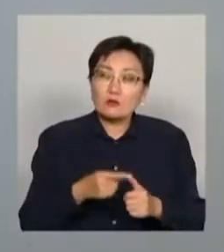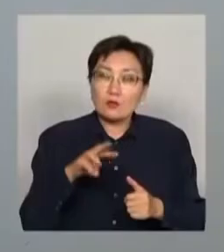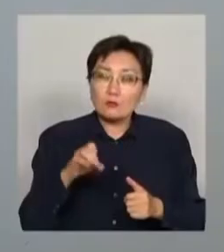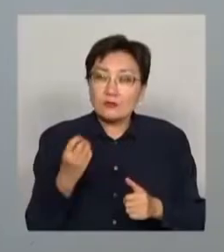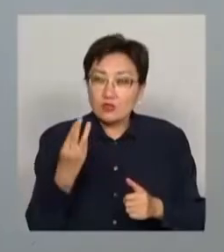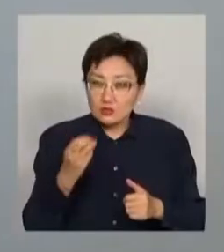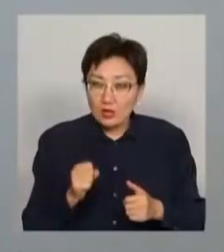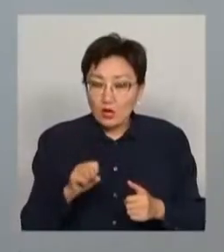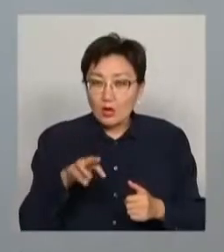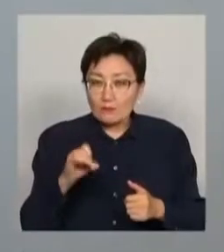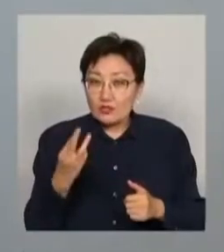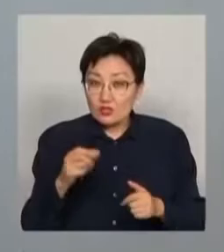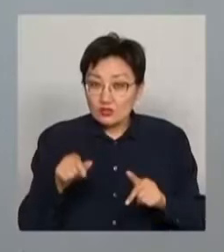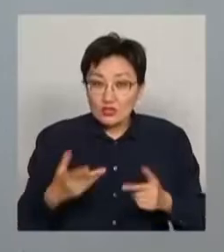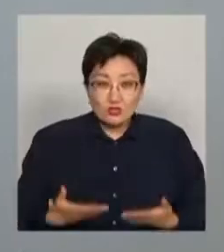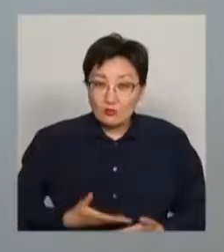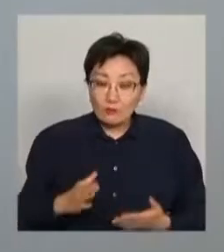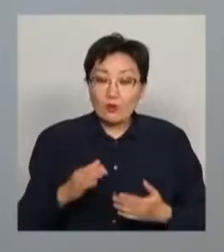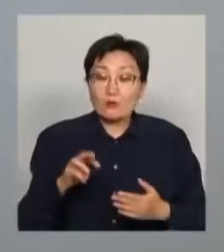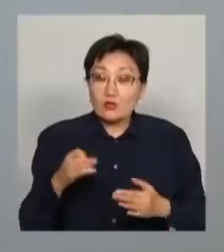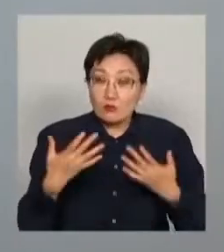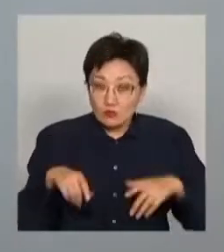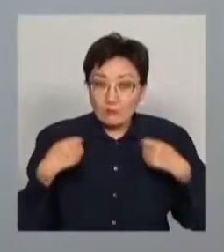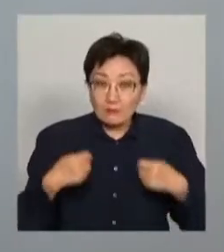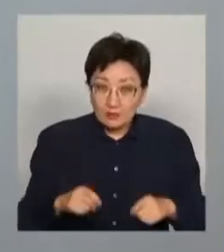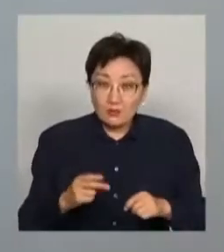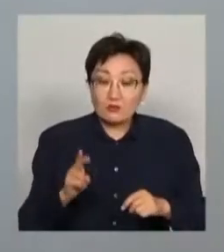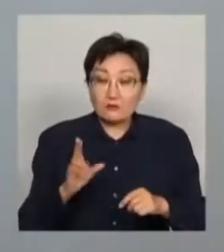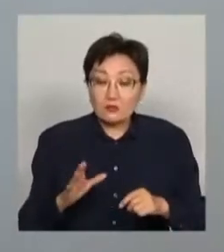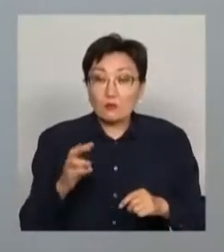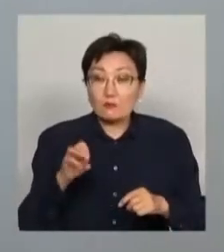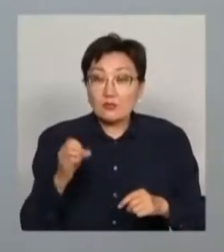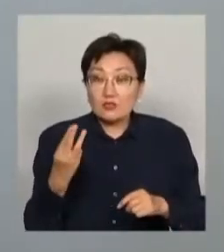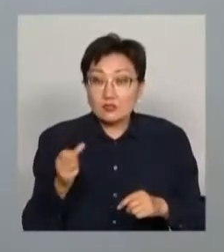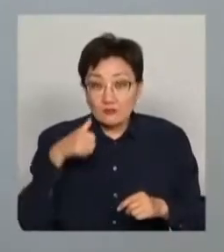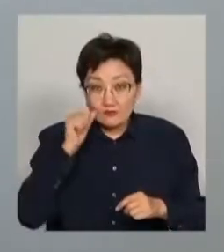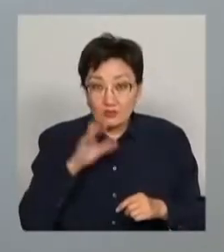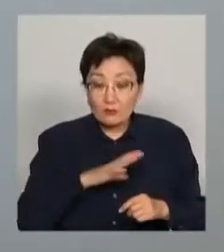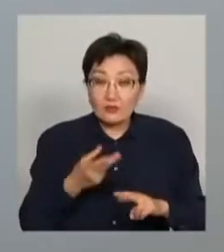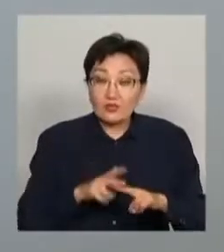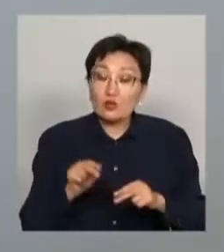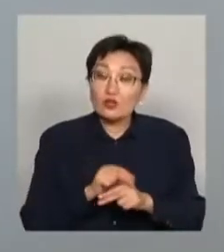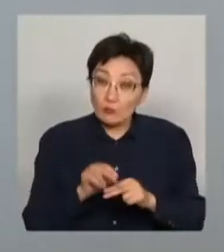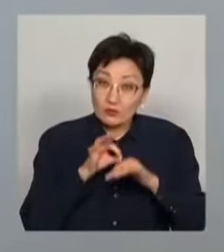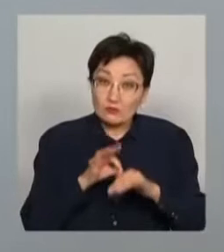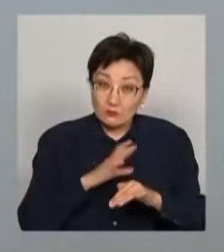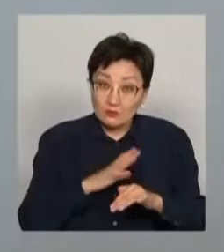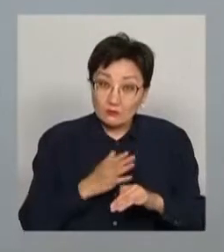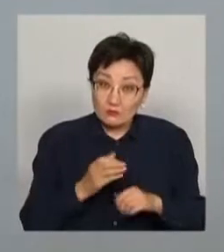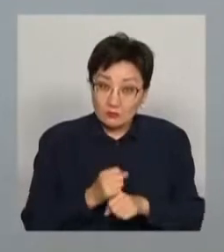Миша. Миша тут уже не живет. Миша уже продал эту квартиру. Миша вот только вчера был. Это который ремонт делал? Да.